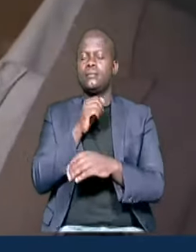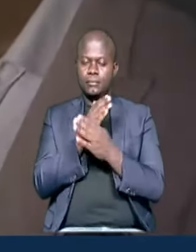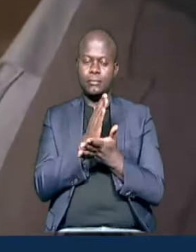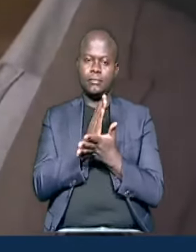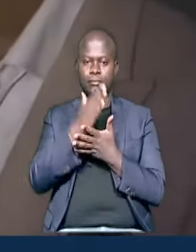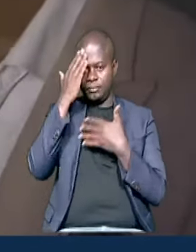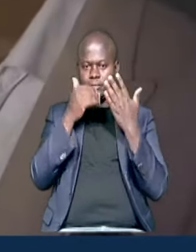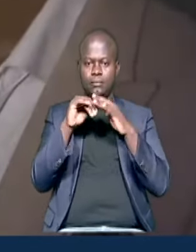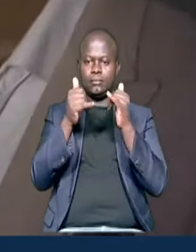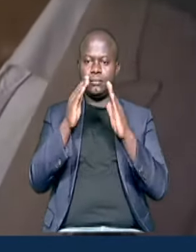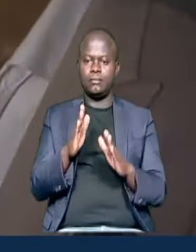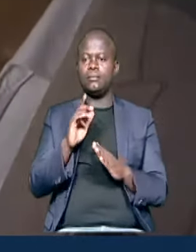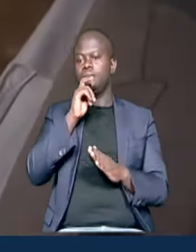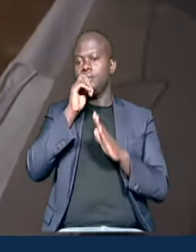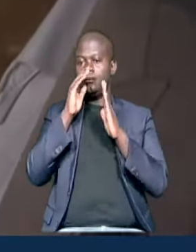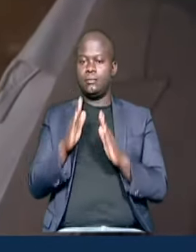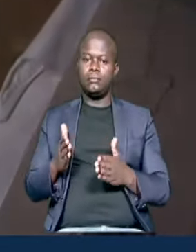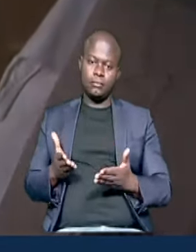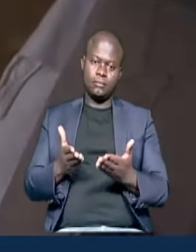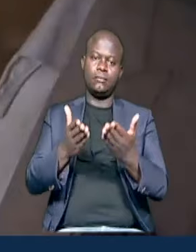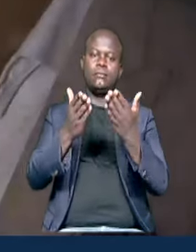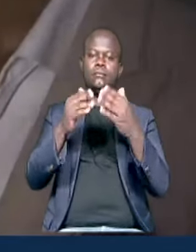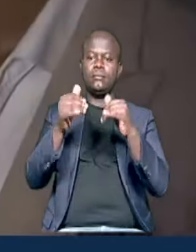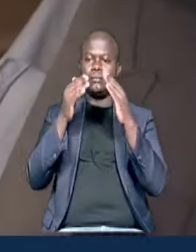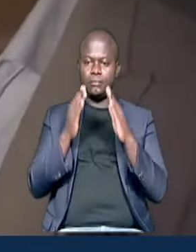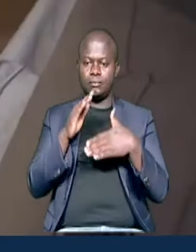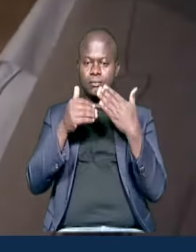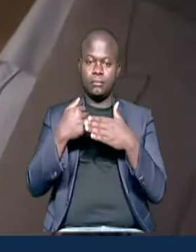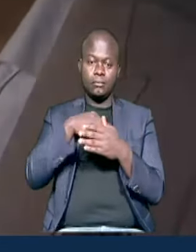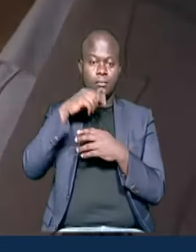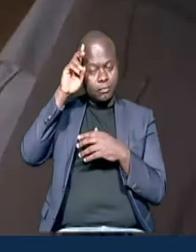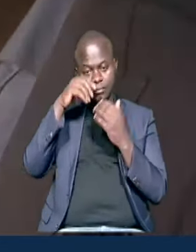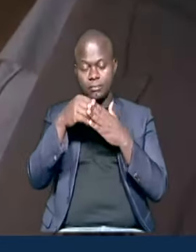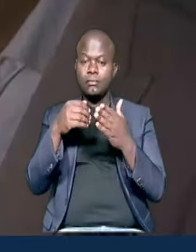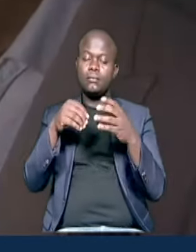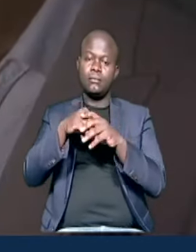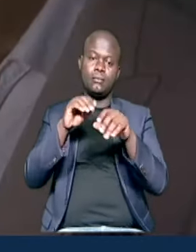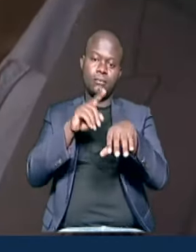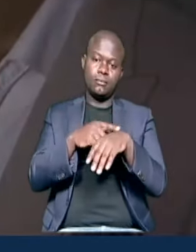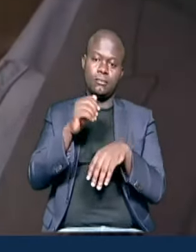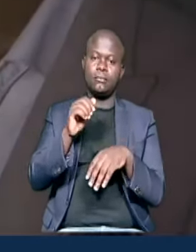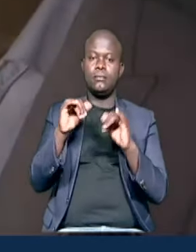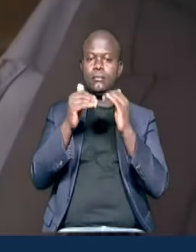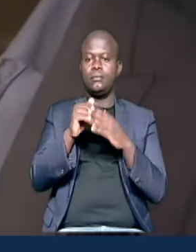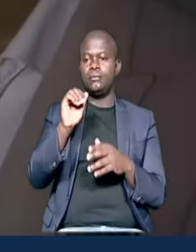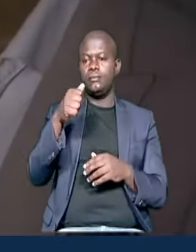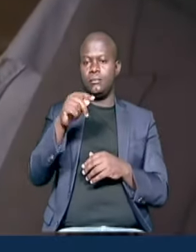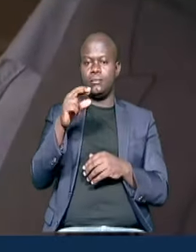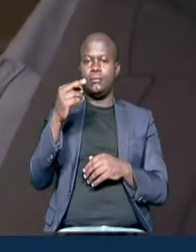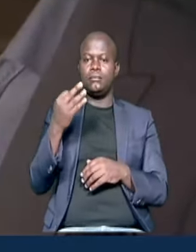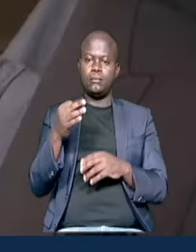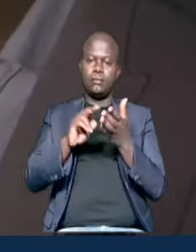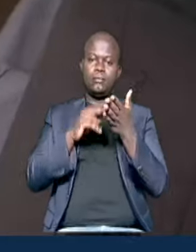ni umukino kandi refa yari yatanze go ahead yo gukina. Ndumva ahubwo twa profise mu gihe abakinnyi ba APR bari barangaye